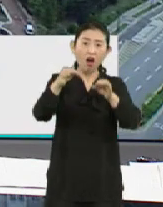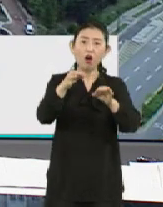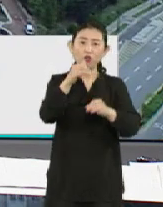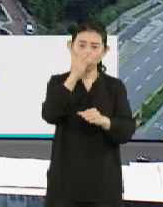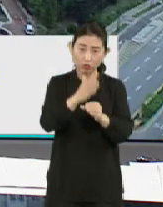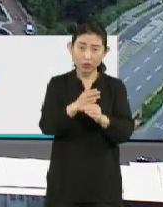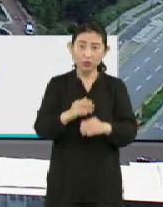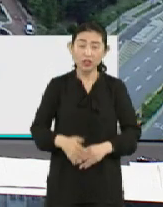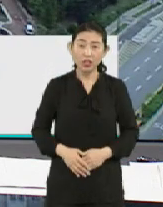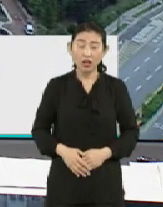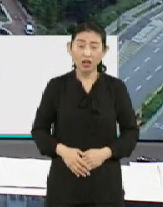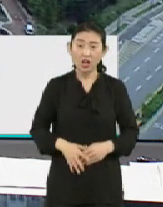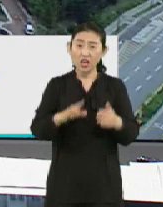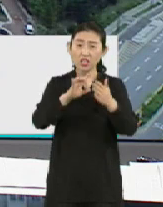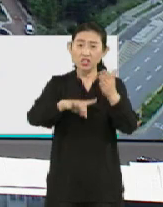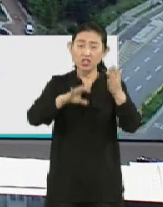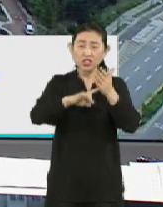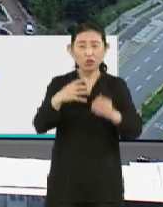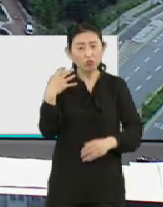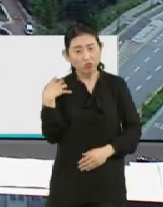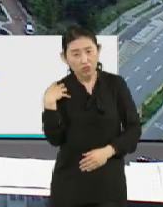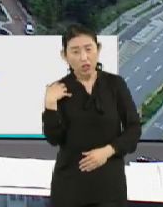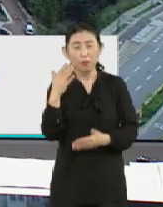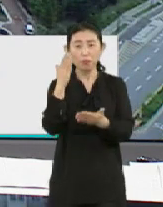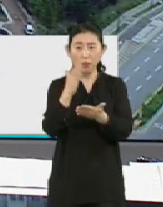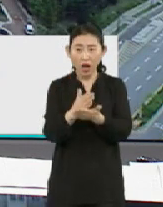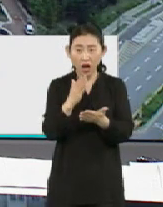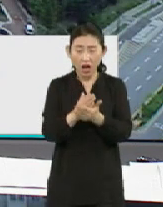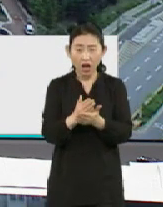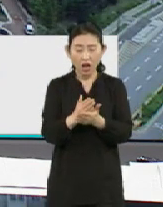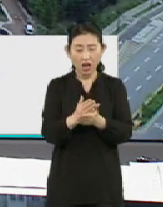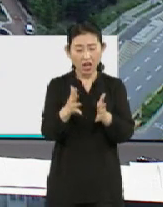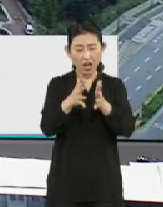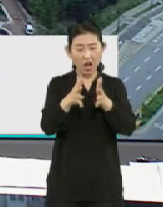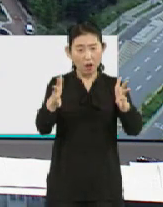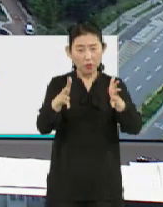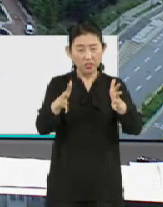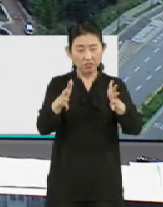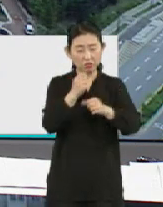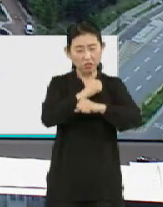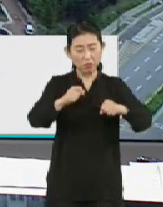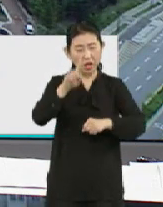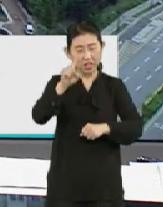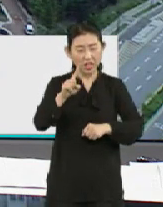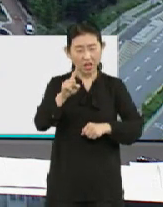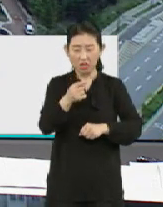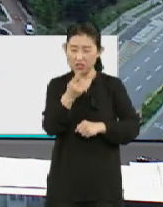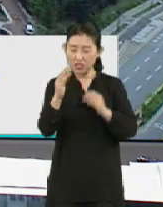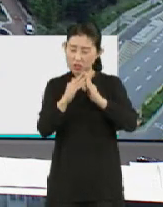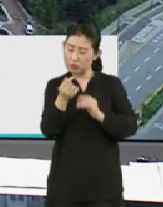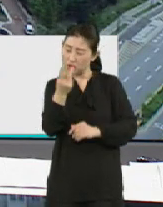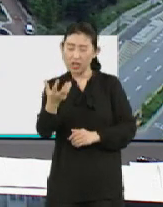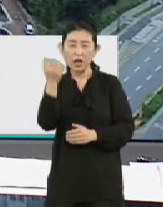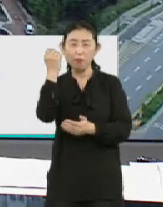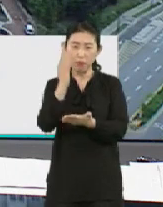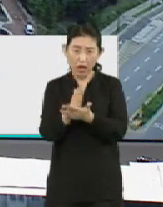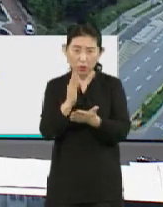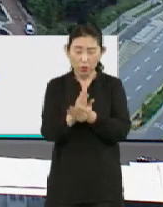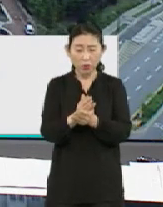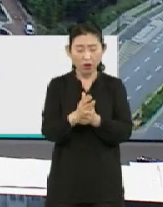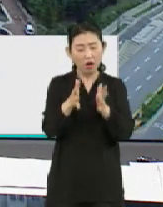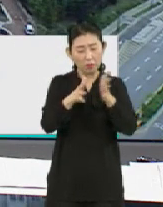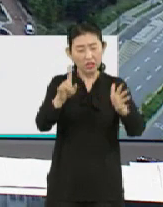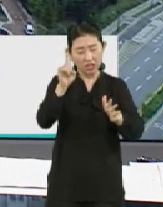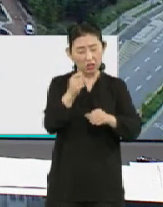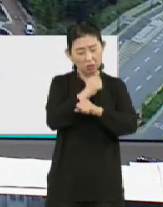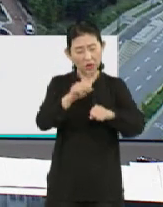있습니다. 보유세 등 세금 부담을 피해 이른바 똘똘한 한 채에 집중하는 경향이 짙어지면서 대형 아파트가